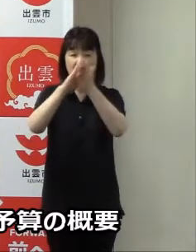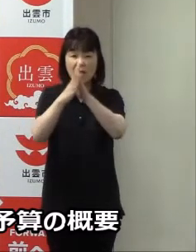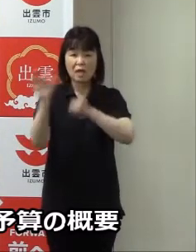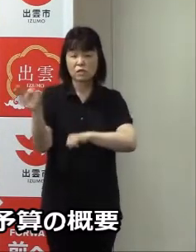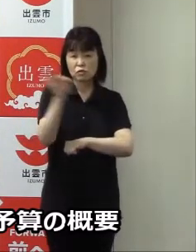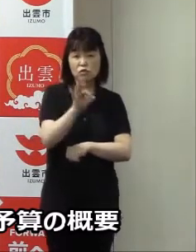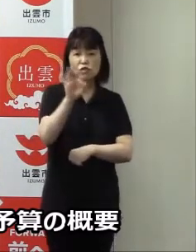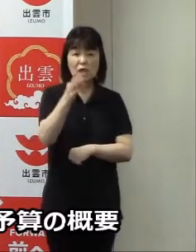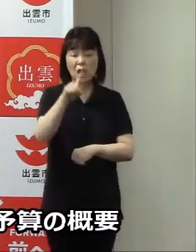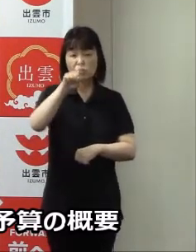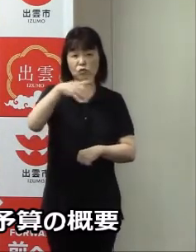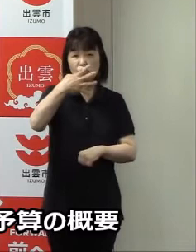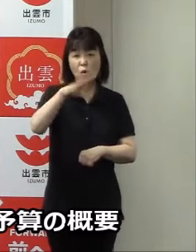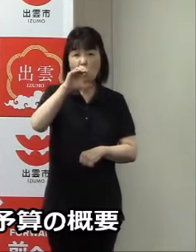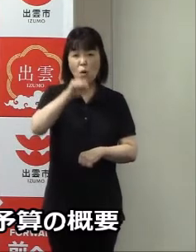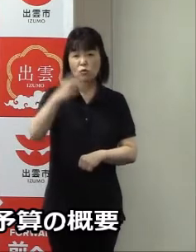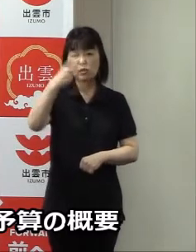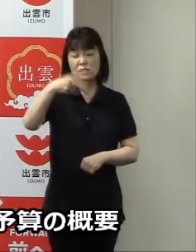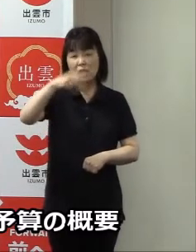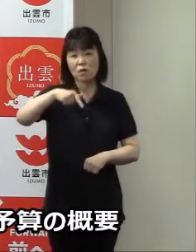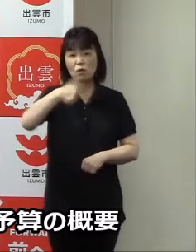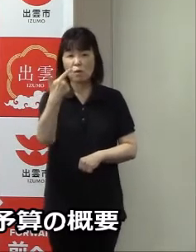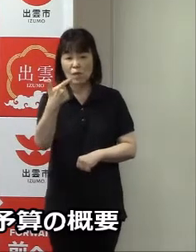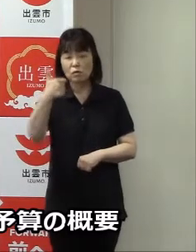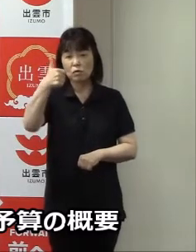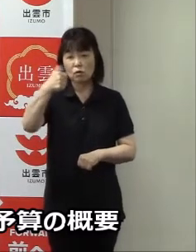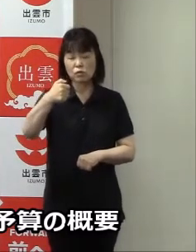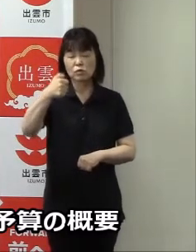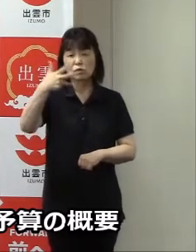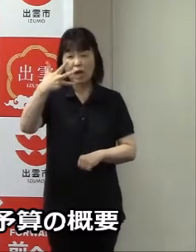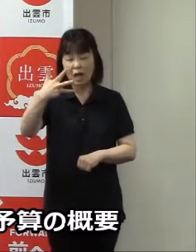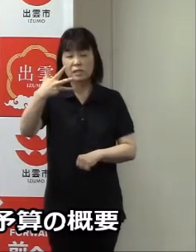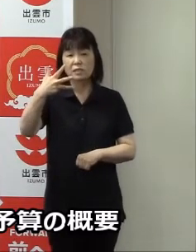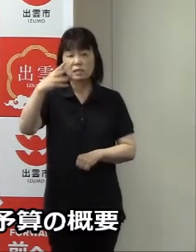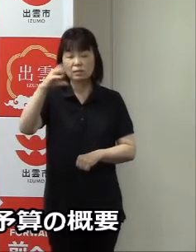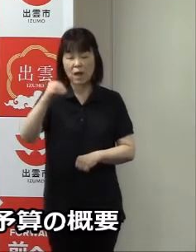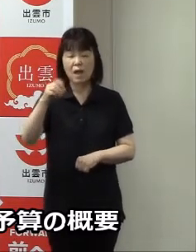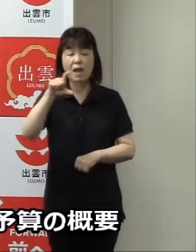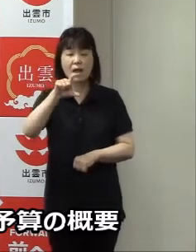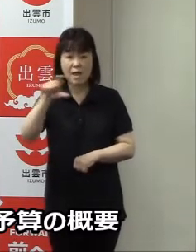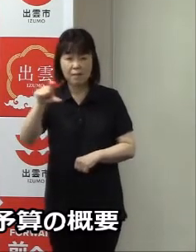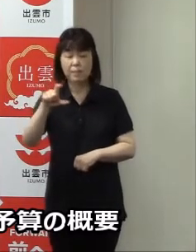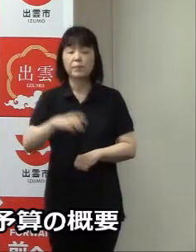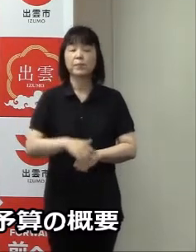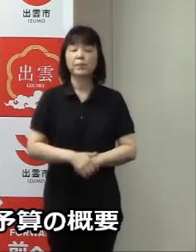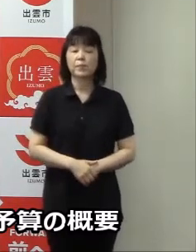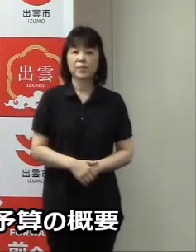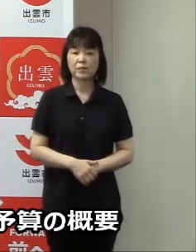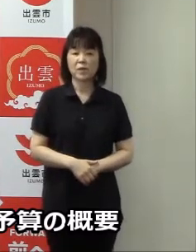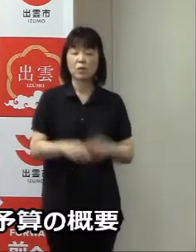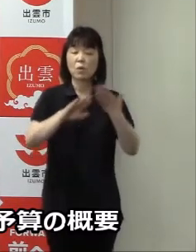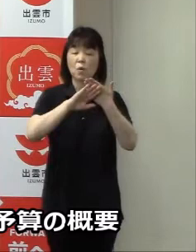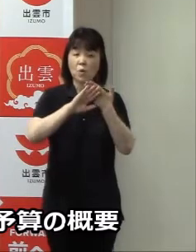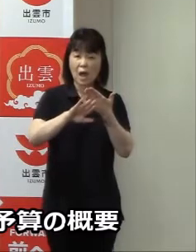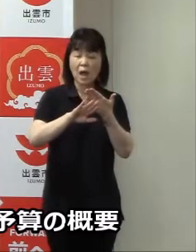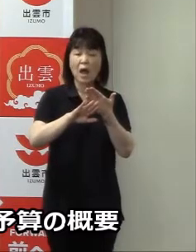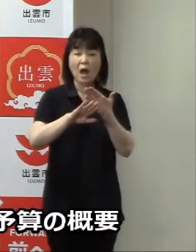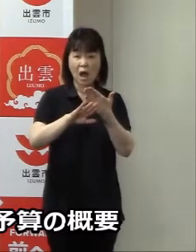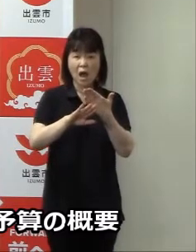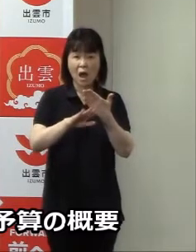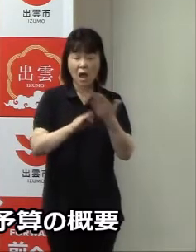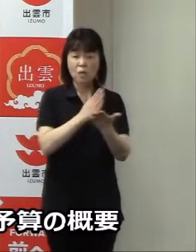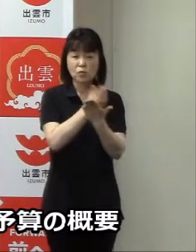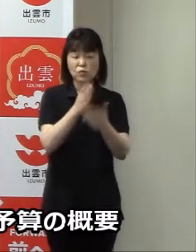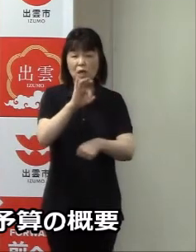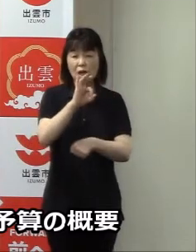が14億2658億6000万円となっております。その他、分担金、